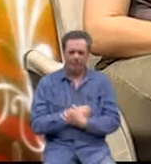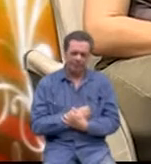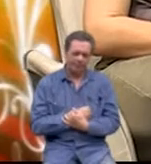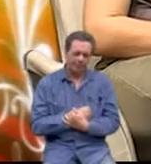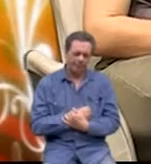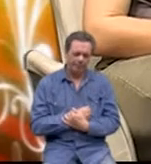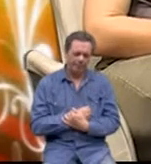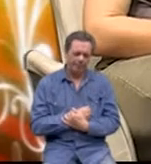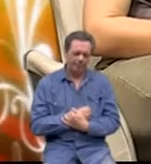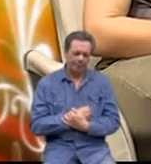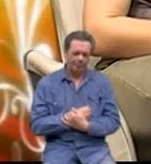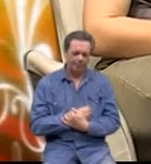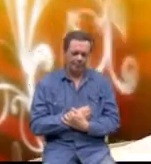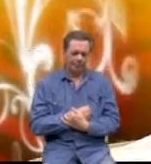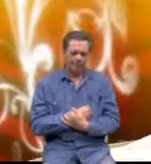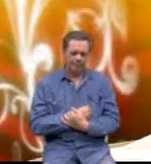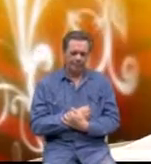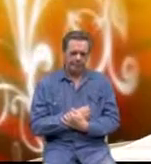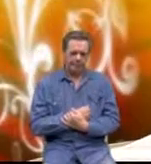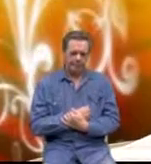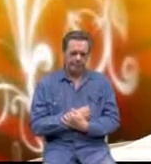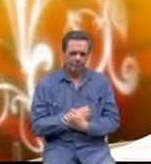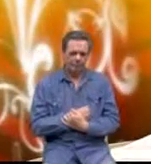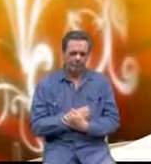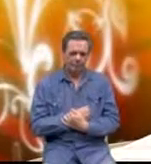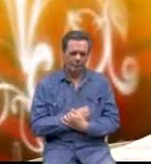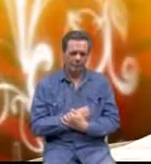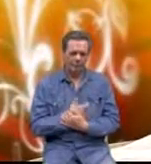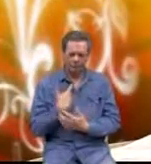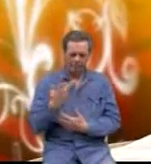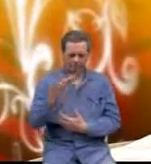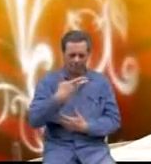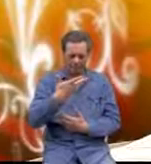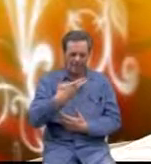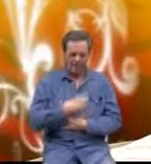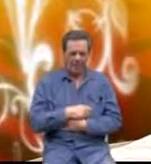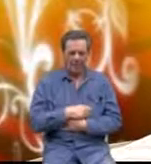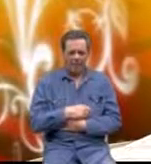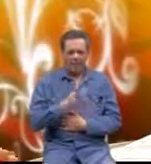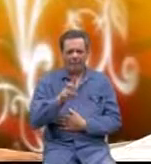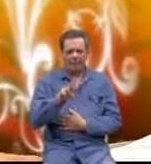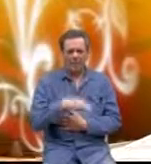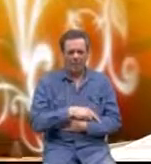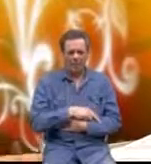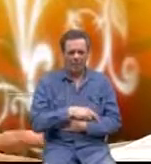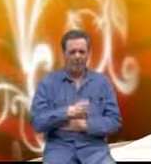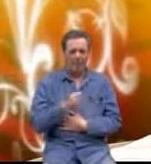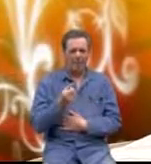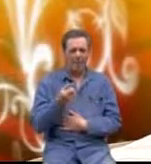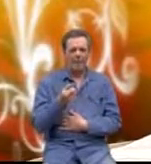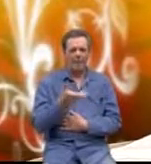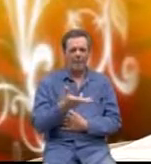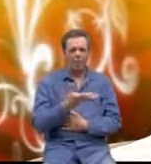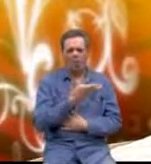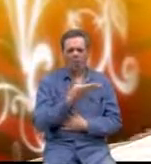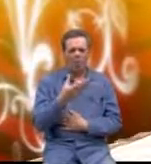veli. Stavi glave na hrpu. E, ovako, mi smo stavili tri glave krasne na hrpu. Vi imate nekoliko